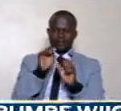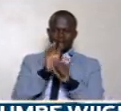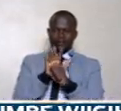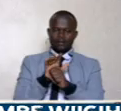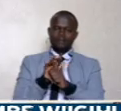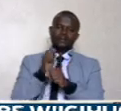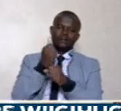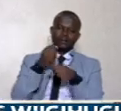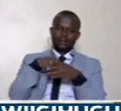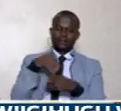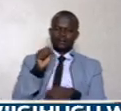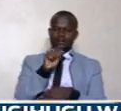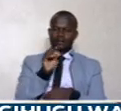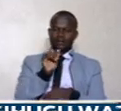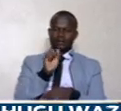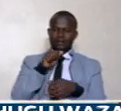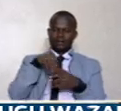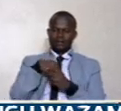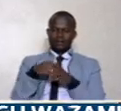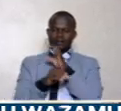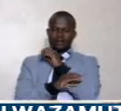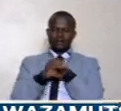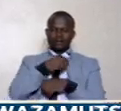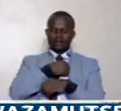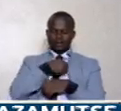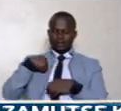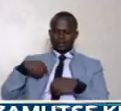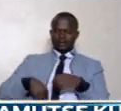kwiharirwa nabo muri Aziya mu bihugu by'Ubushinwa Ubuyapani na handi